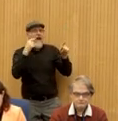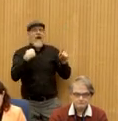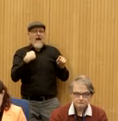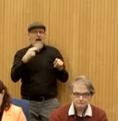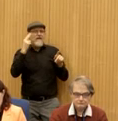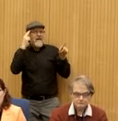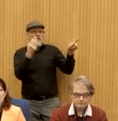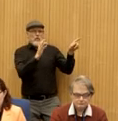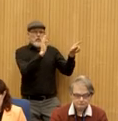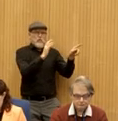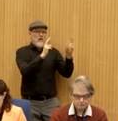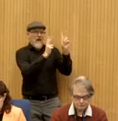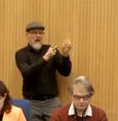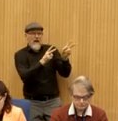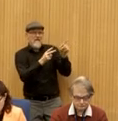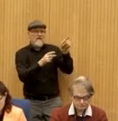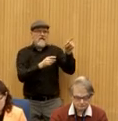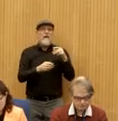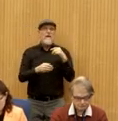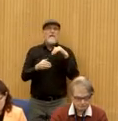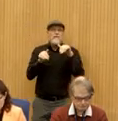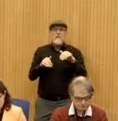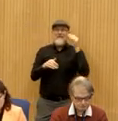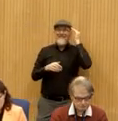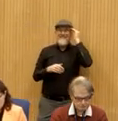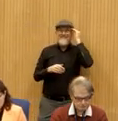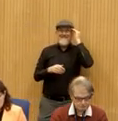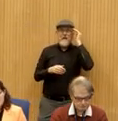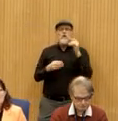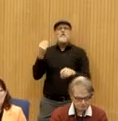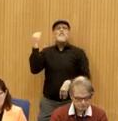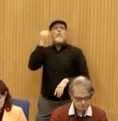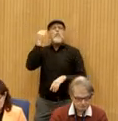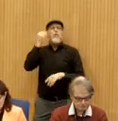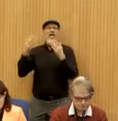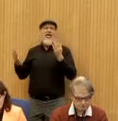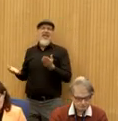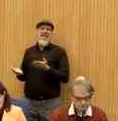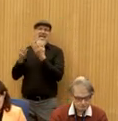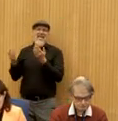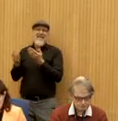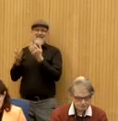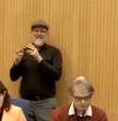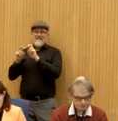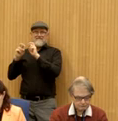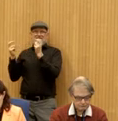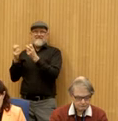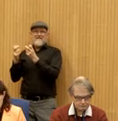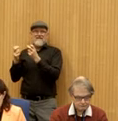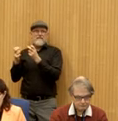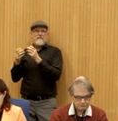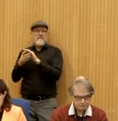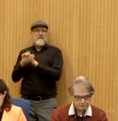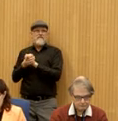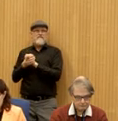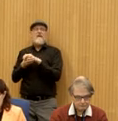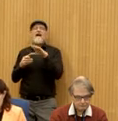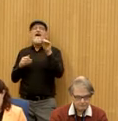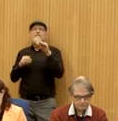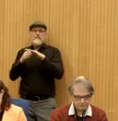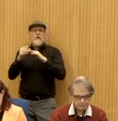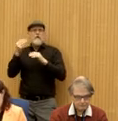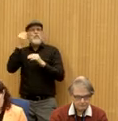Hochschule leichter zu lernen als in meiner Schulzeit, weil ich Interessen an den Themen habe, die ich